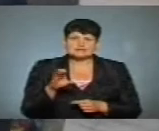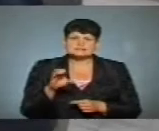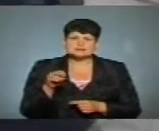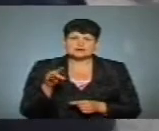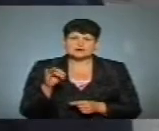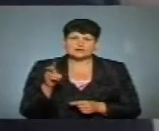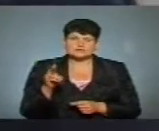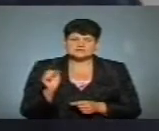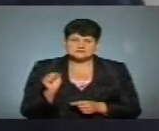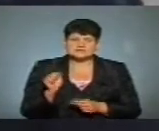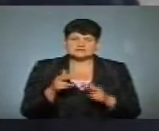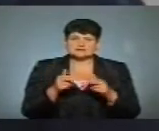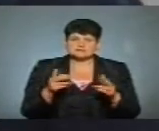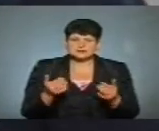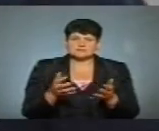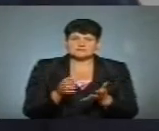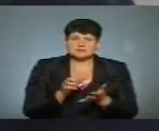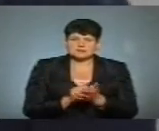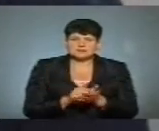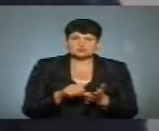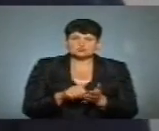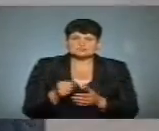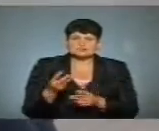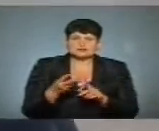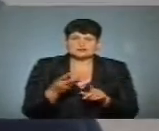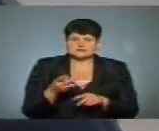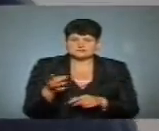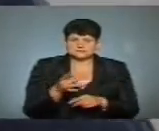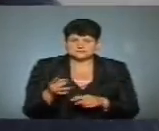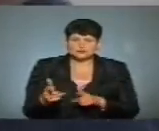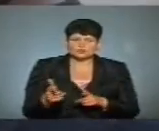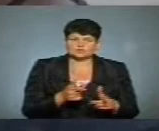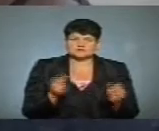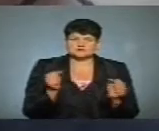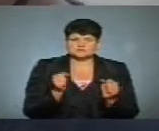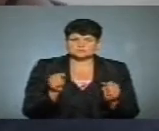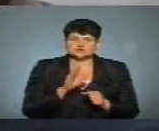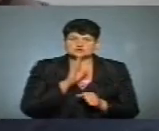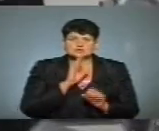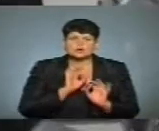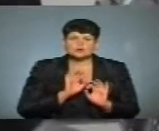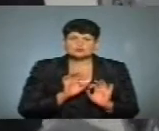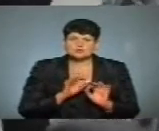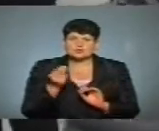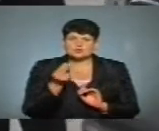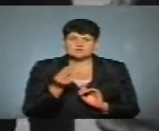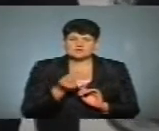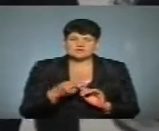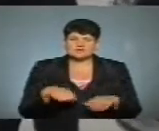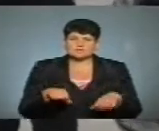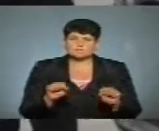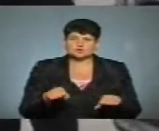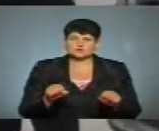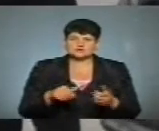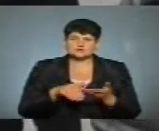з Дніпра, у заїзді бере участь втретє. Каже, готувалася до мотопробігу від зими. Жінка розповідає, розмалювати мотоцикл